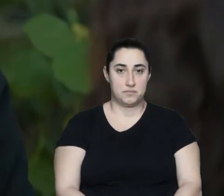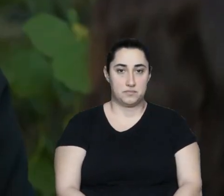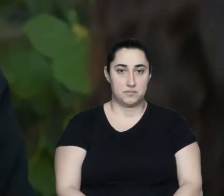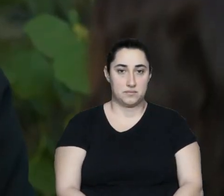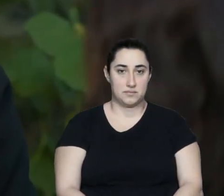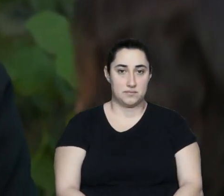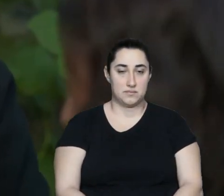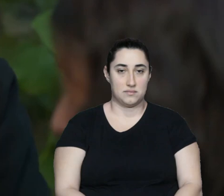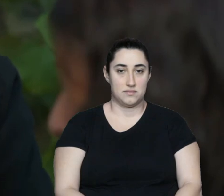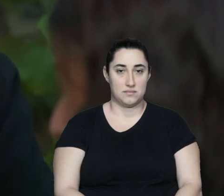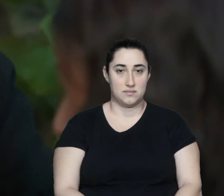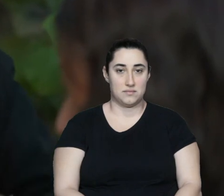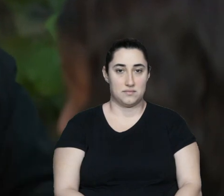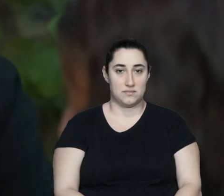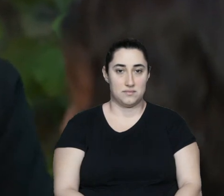baktı.